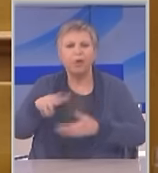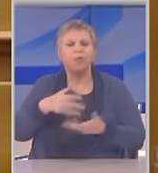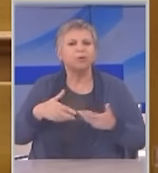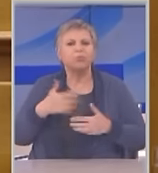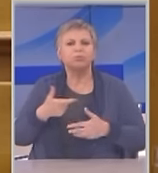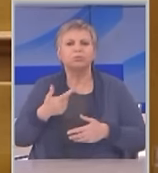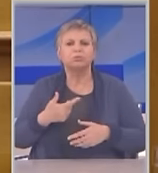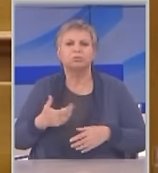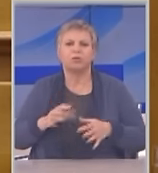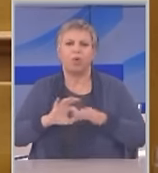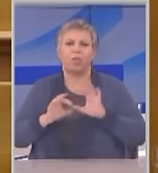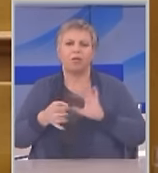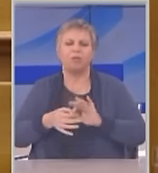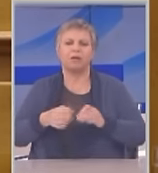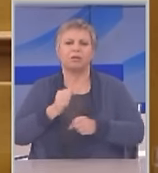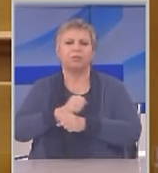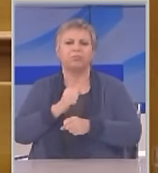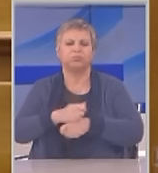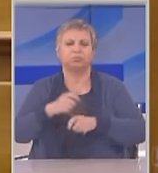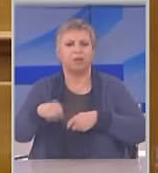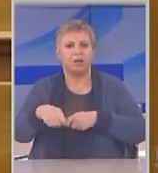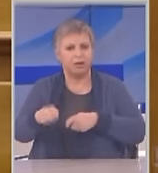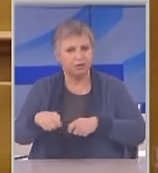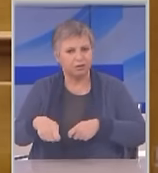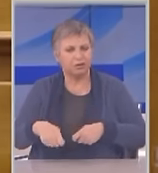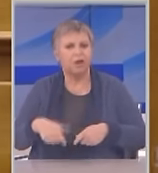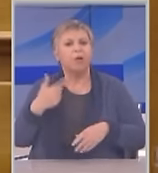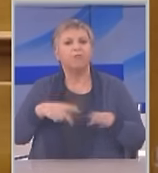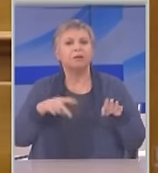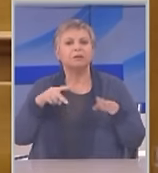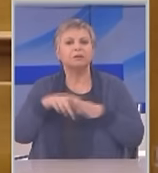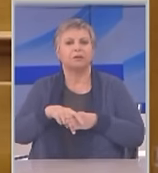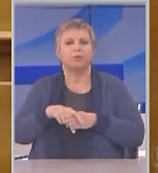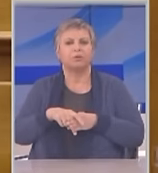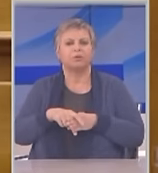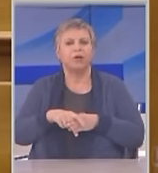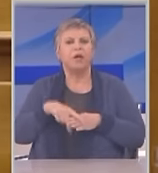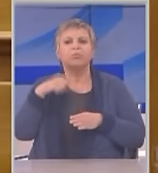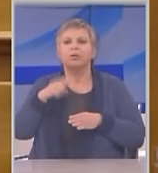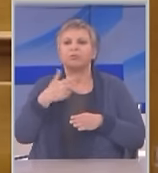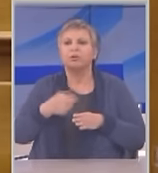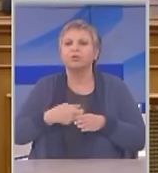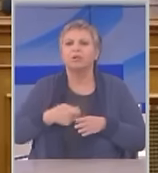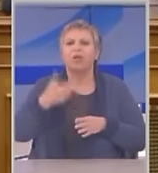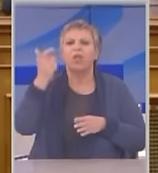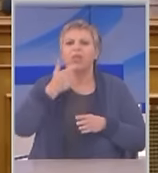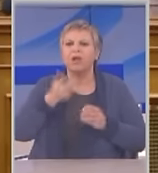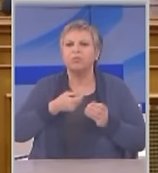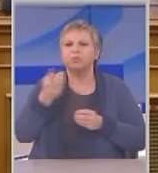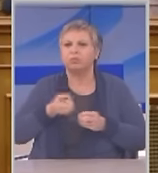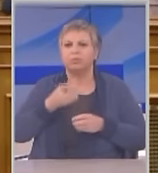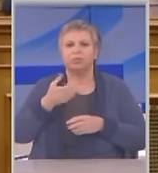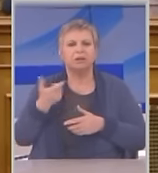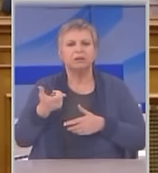στο τραπεζικό χρήμα που πλούτησε χωρίς εγγύησεις τους βαρώνους των μέσων μαζικής ενημέρωσης, στη